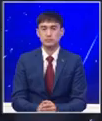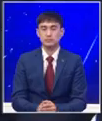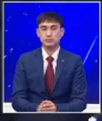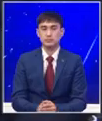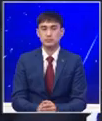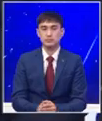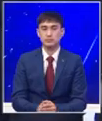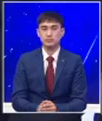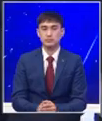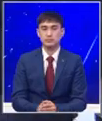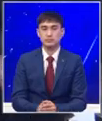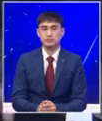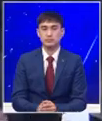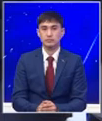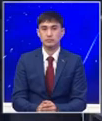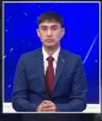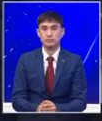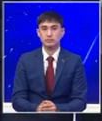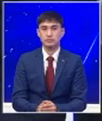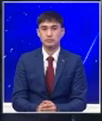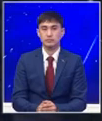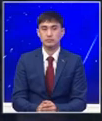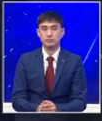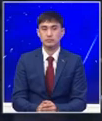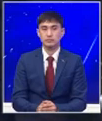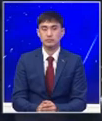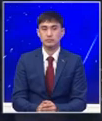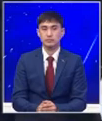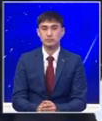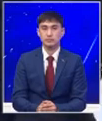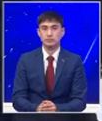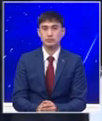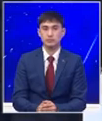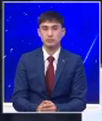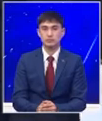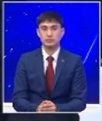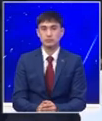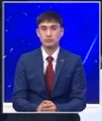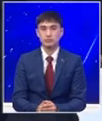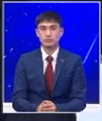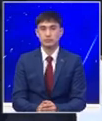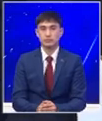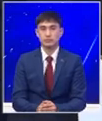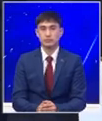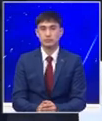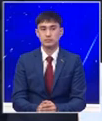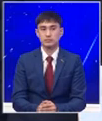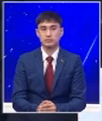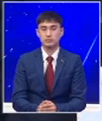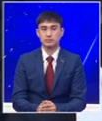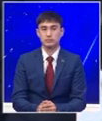металлический опоралардың бәрін алып тастасақ па деп отырмыз. Бәрін, кабель под землю, это все в целом убрать хотим.